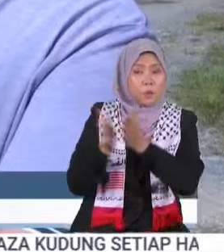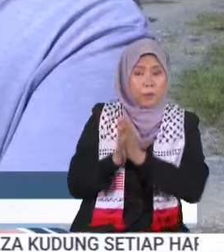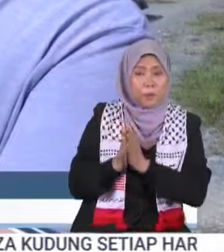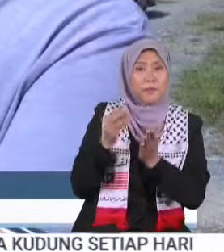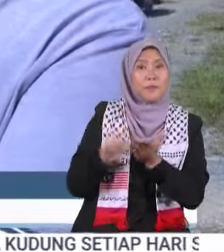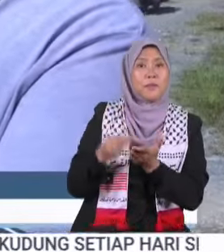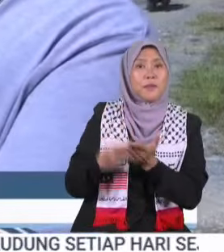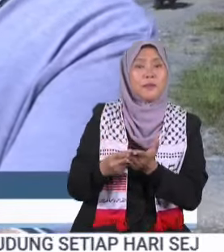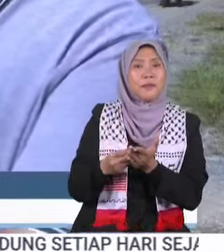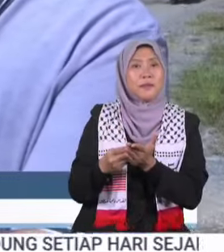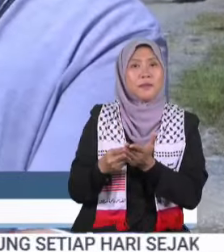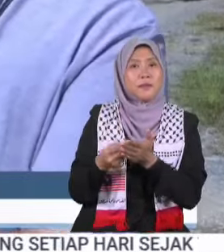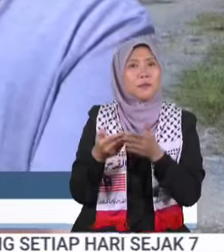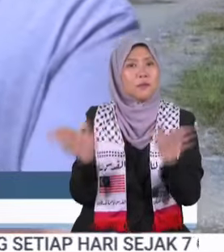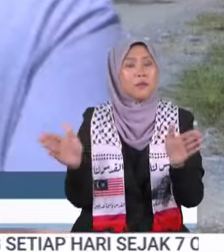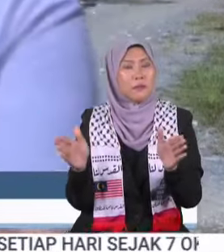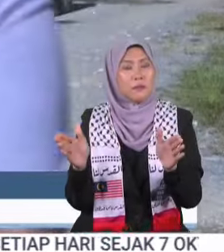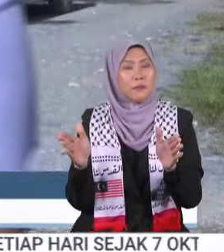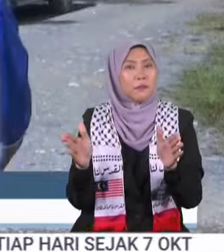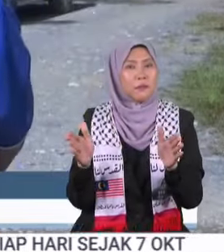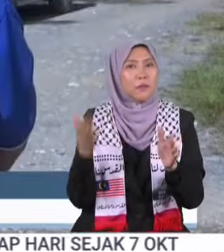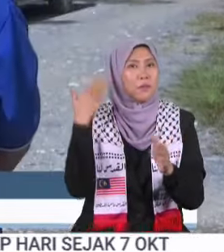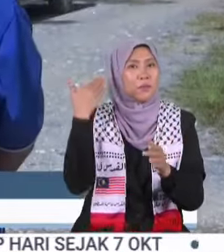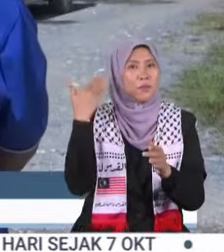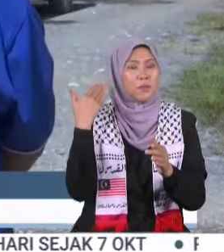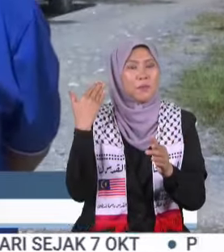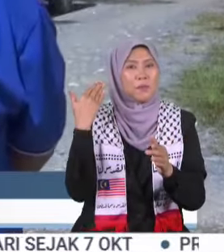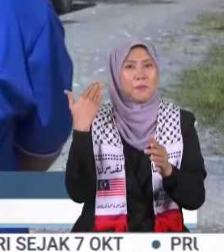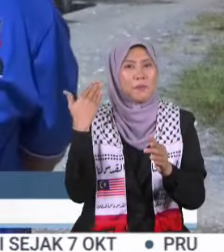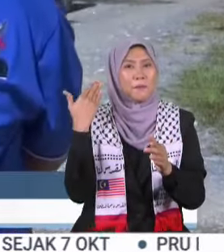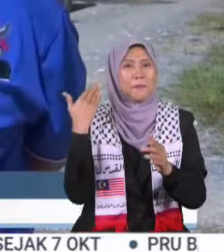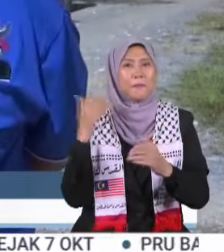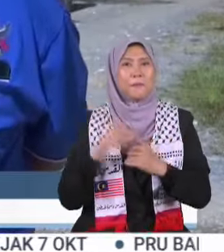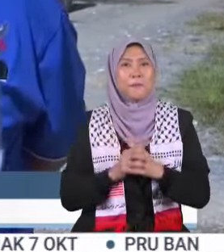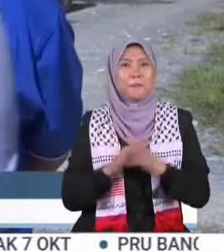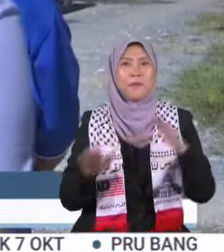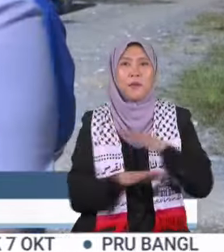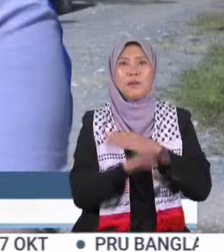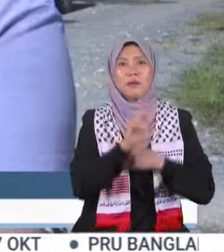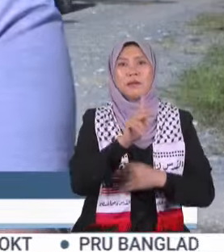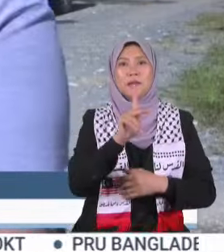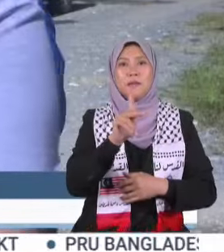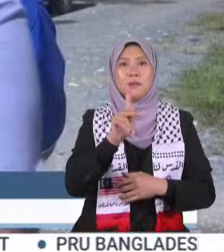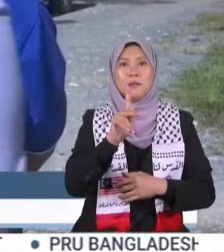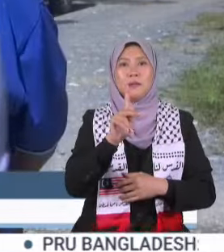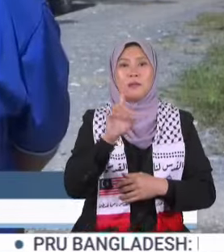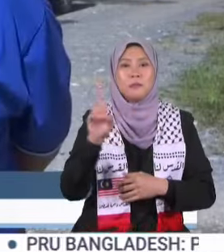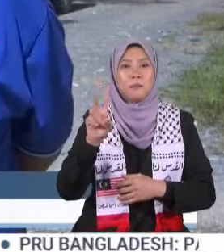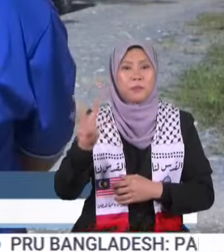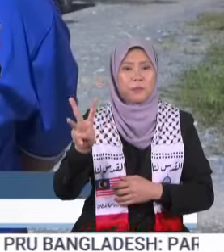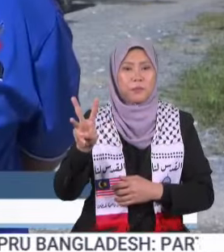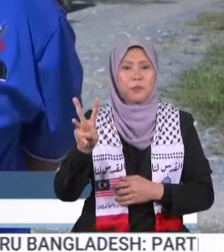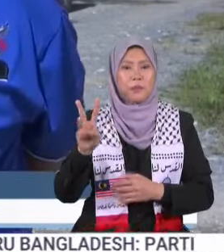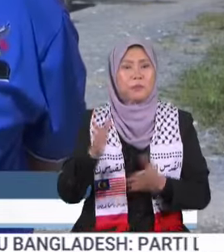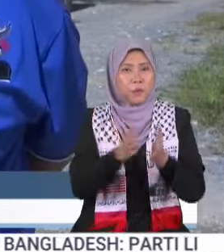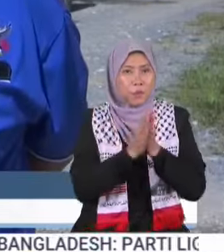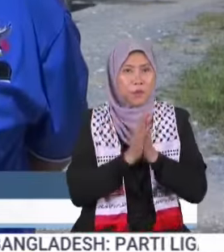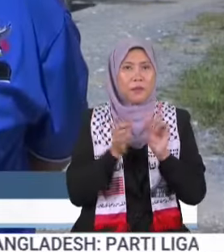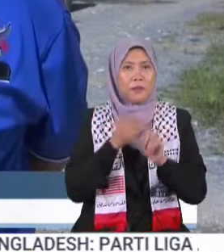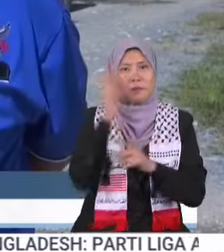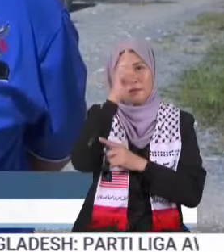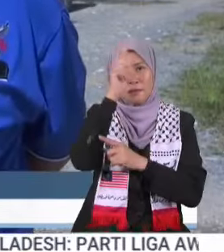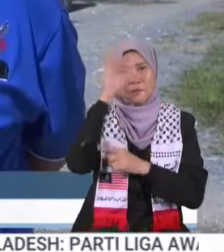dulu yang pembukaannya pun di bawah pada masa itu di bawah kklw pertukan darada persekutuan